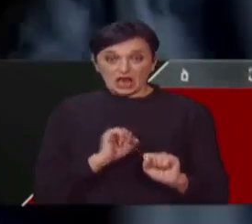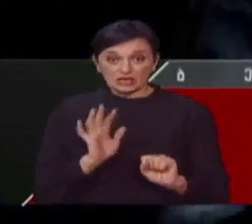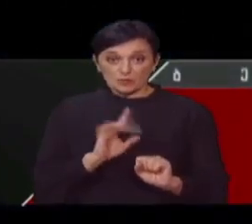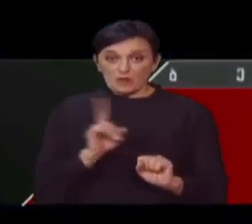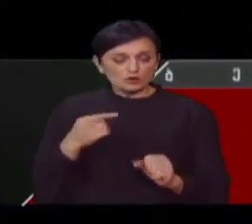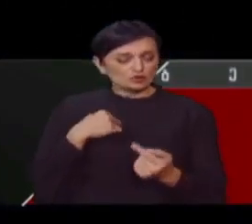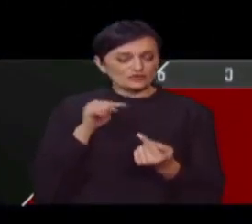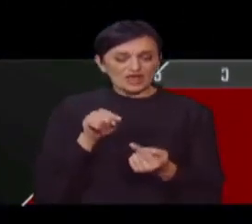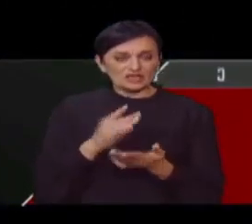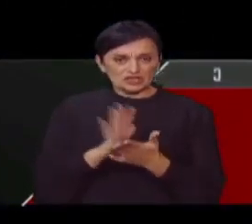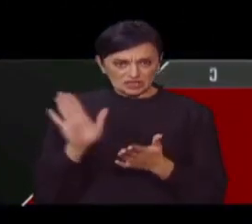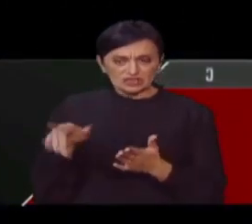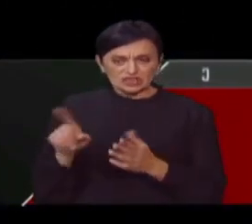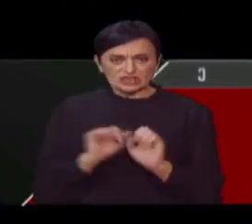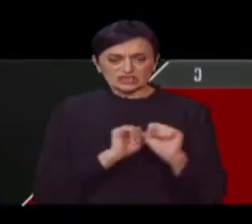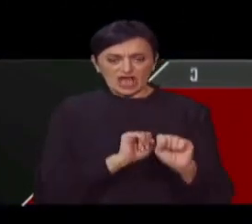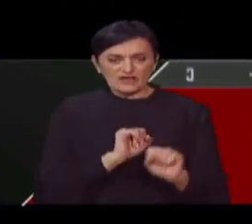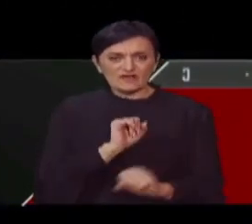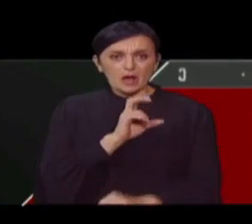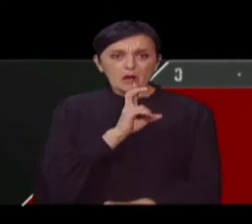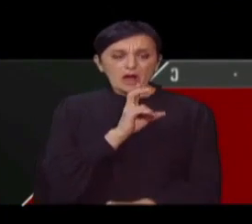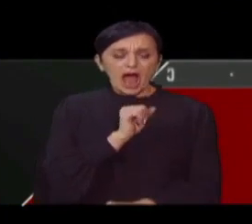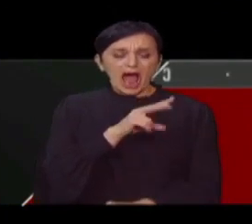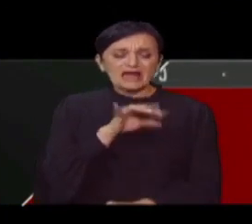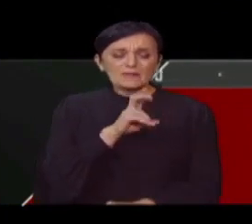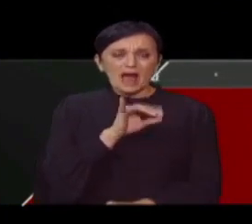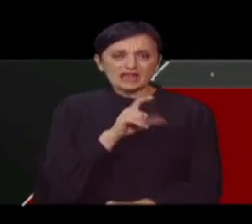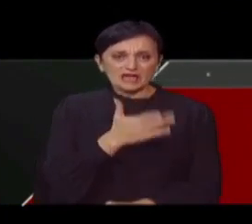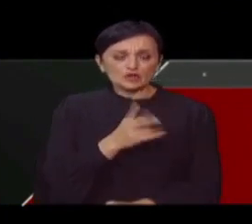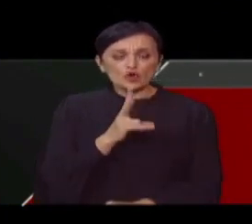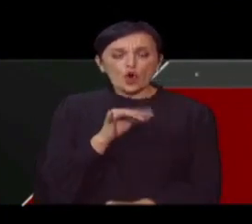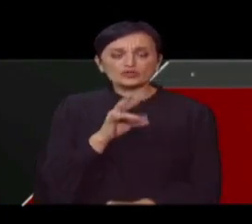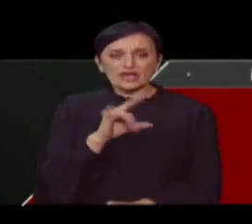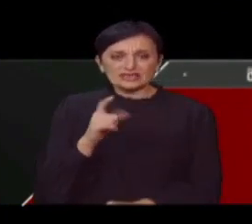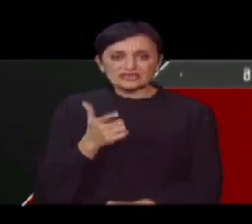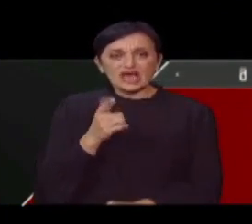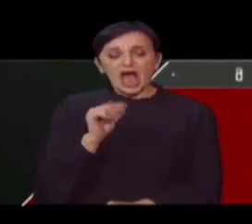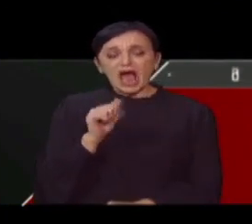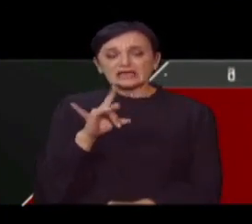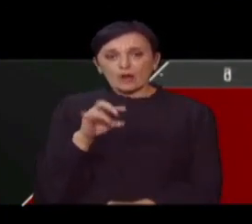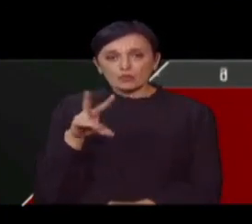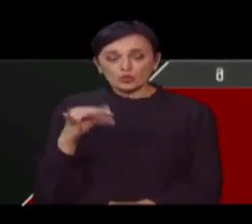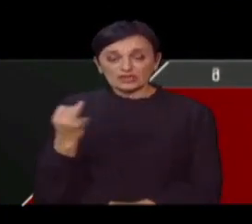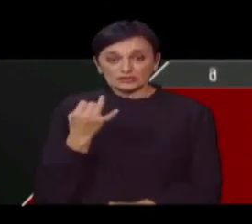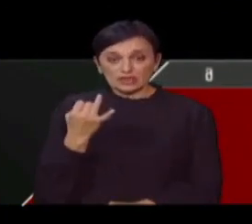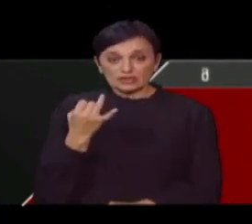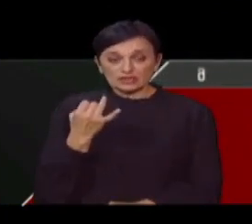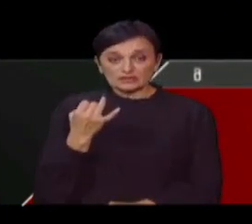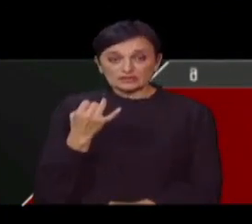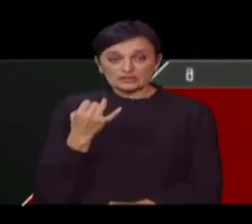vart tsinaaqbegi rom mat daitson Ali Baladzis interesi, Mirza Kontselidzis interesi, Georgi Arabulis interesi,